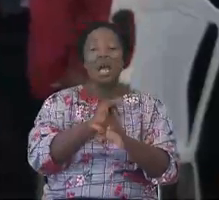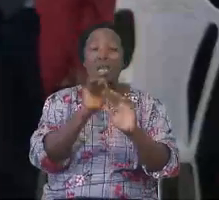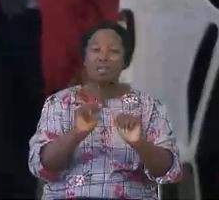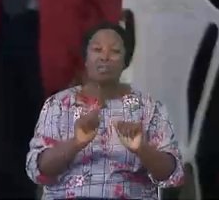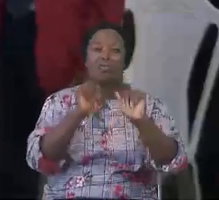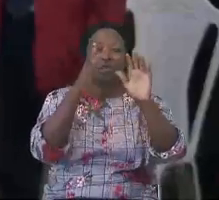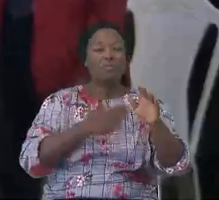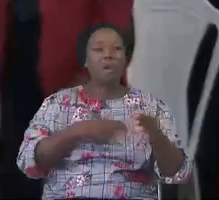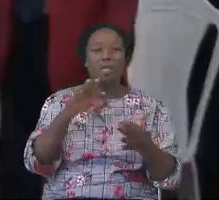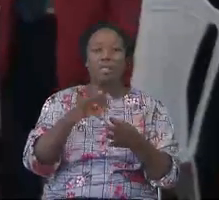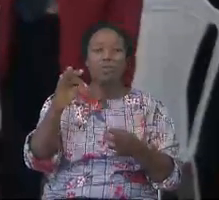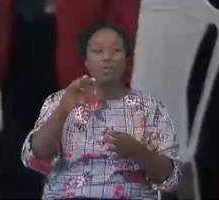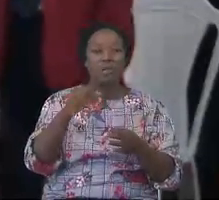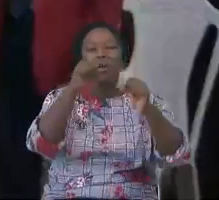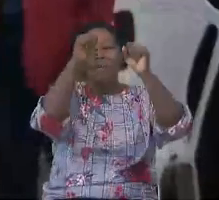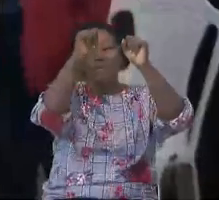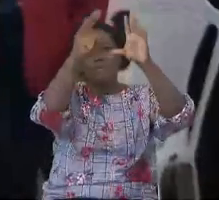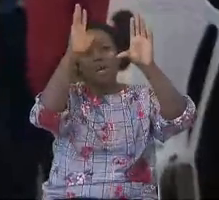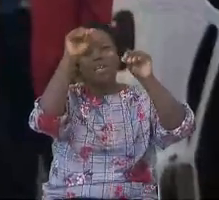esprit entre tes mains.